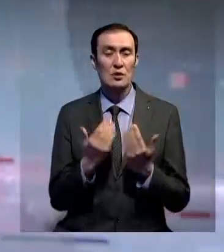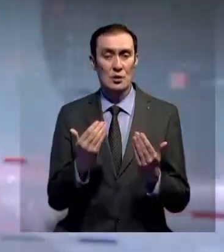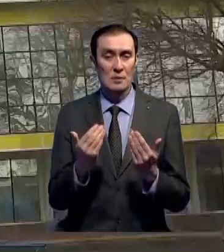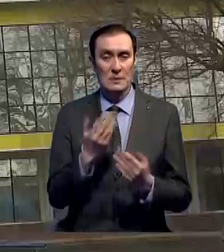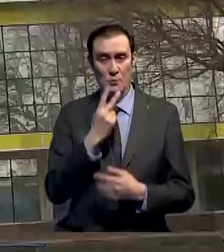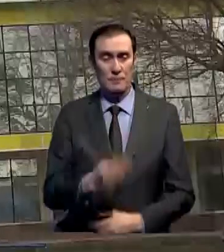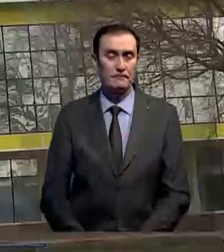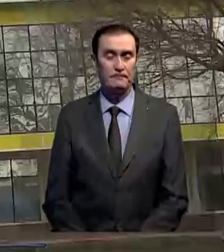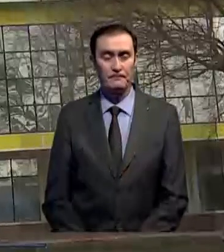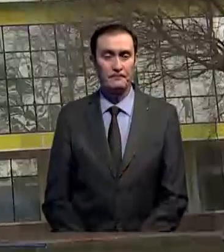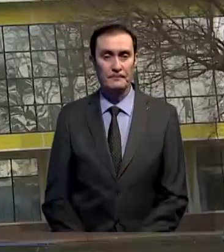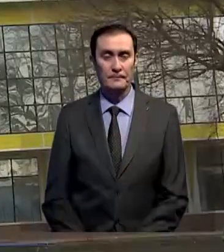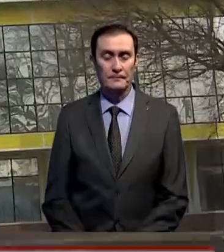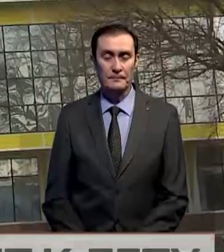Попкова.